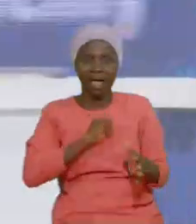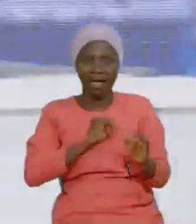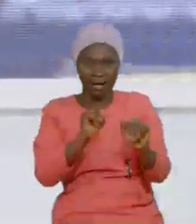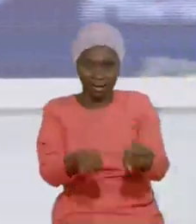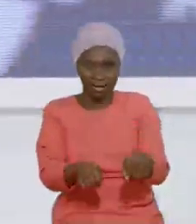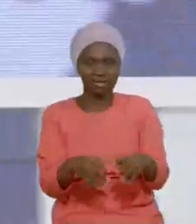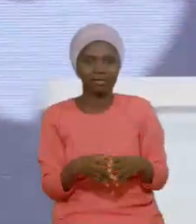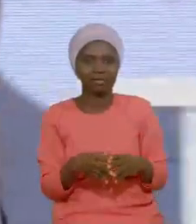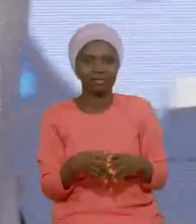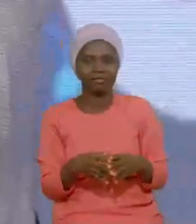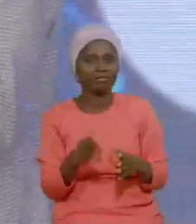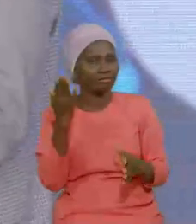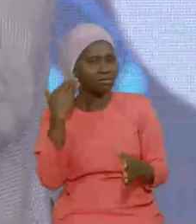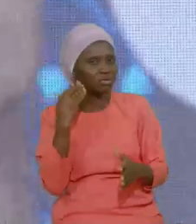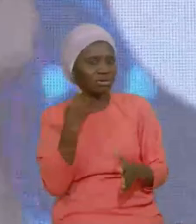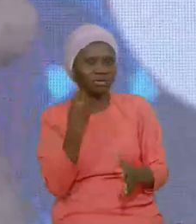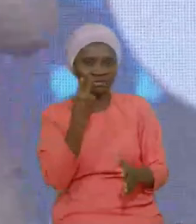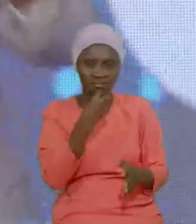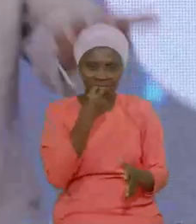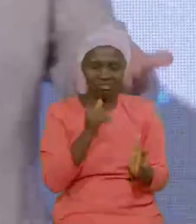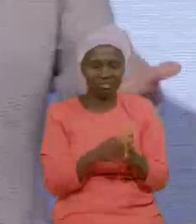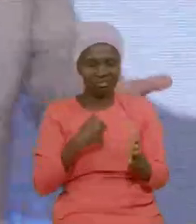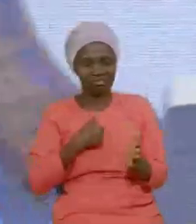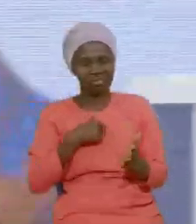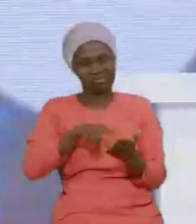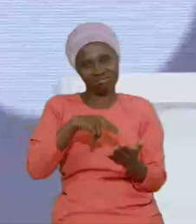Maintenant je dis, je peux.